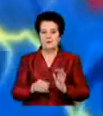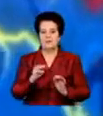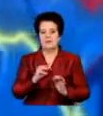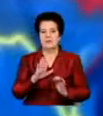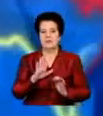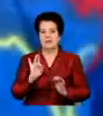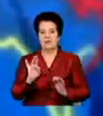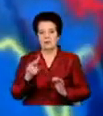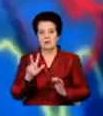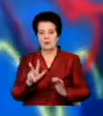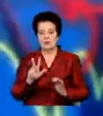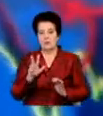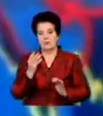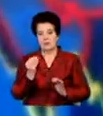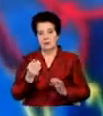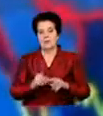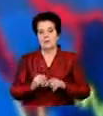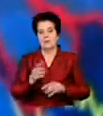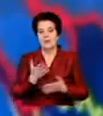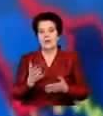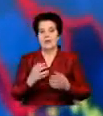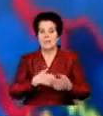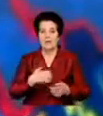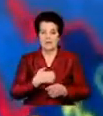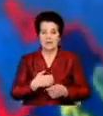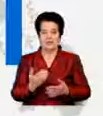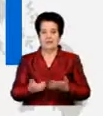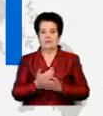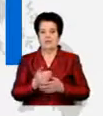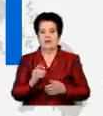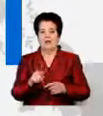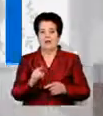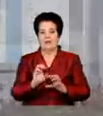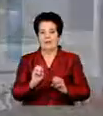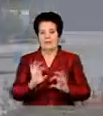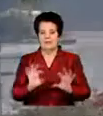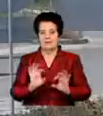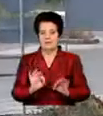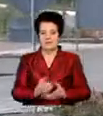TVR Moldova și TVR 3. Iată care sunt cele mai importante subiecte ale ediției.